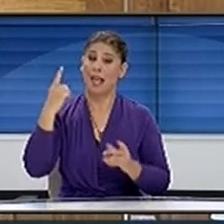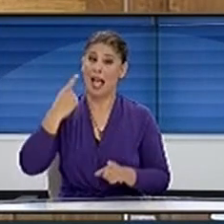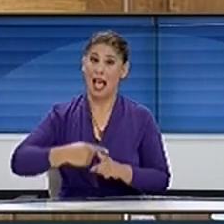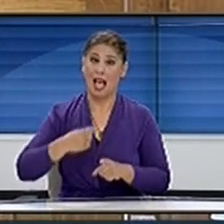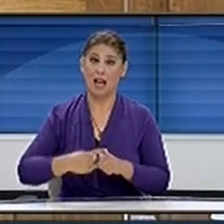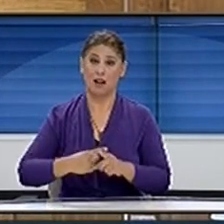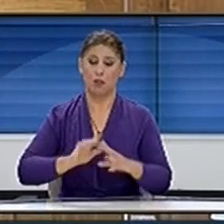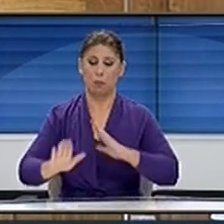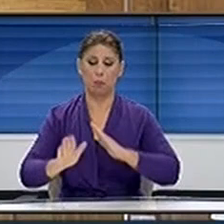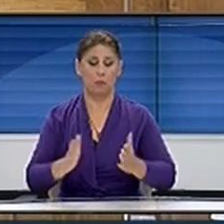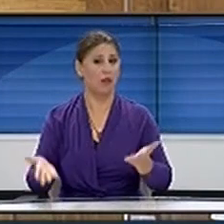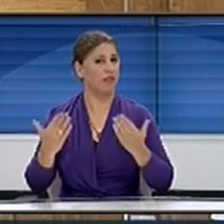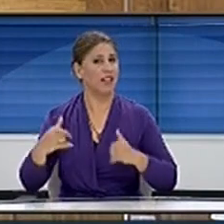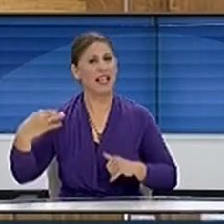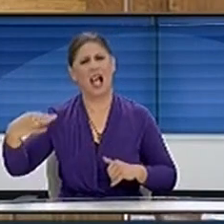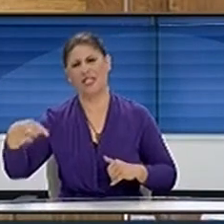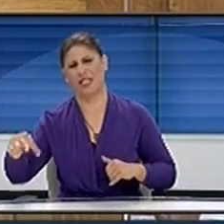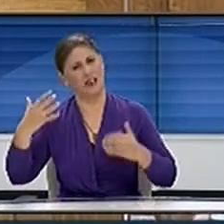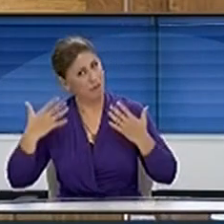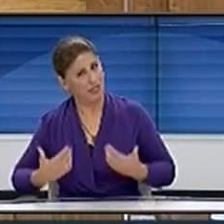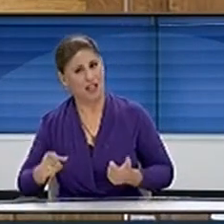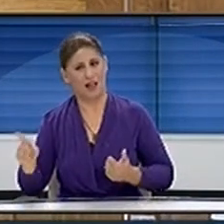Ελλάδα απροστάτευτη και αδύναμη.